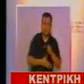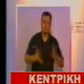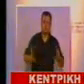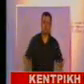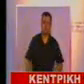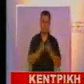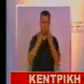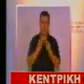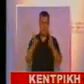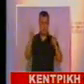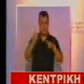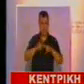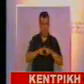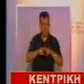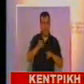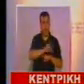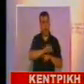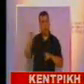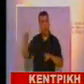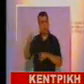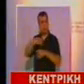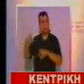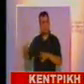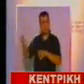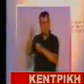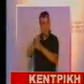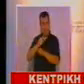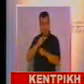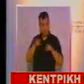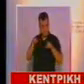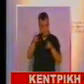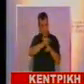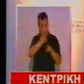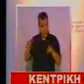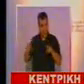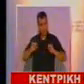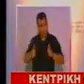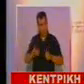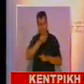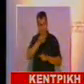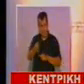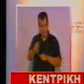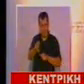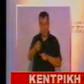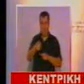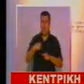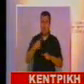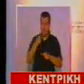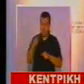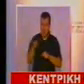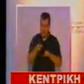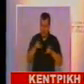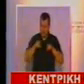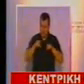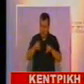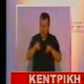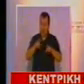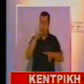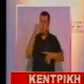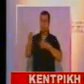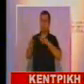την Ελλάδα με τον ενδεχόμενο σχηματισμό κυβέρνησης του ΣΥΡΙΖΑ και τα ταύτισε με αυτή την